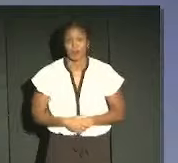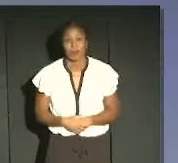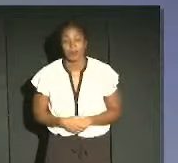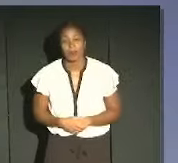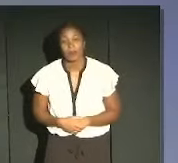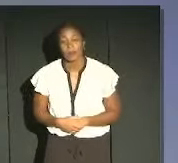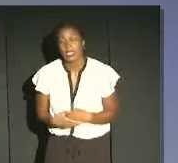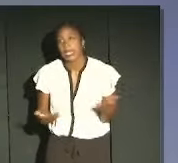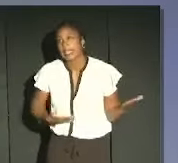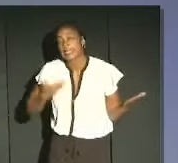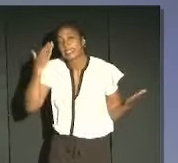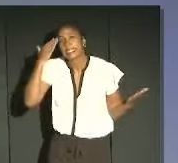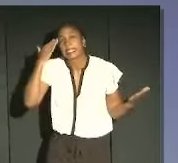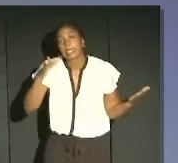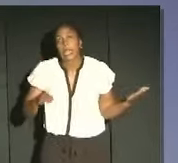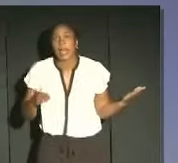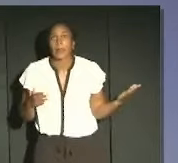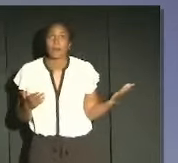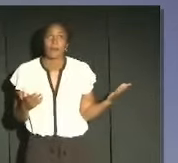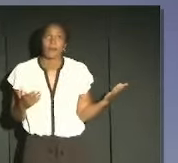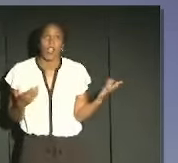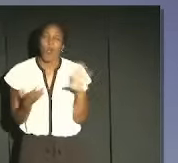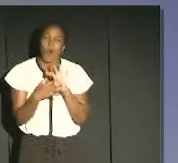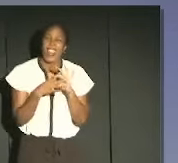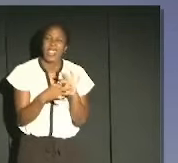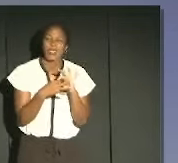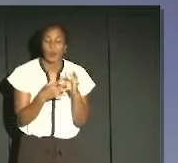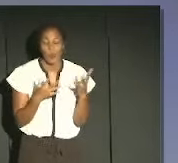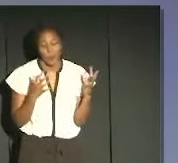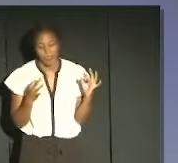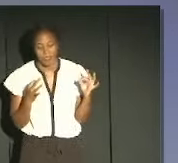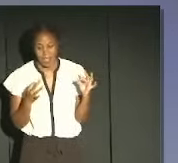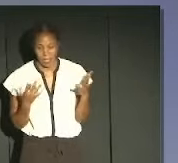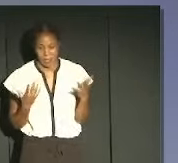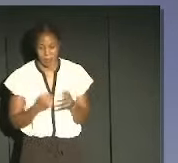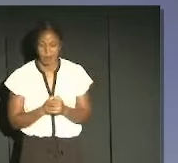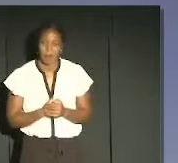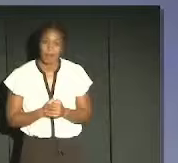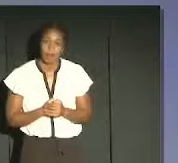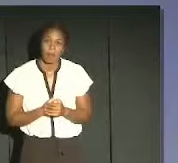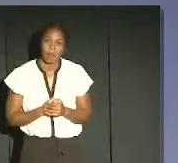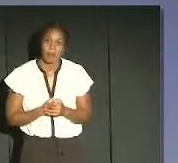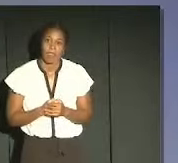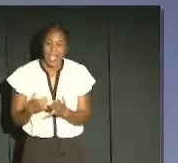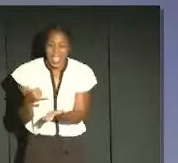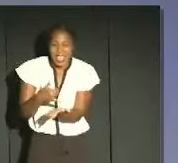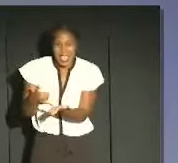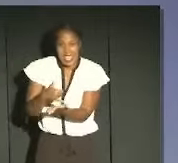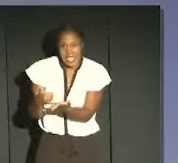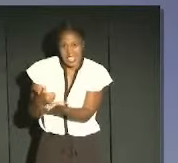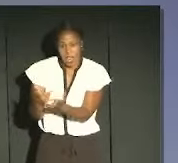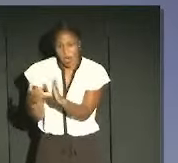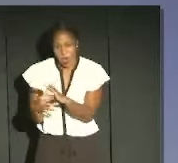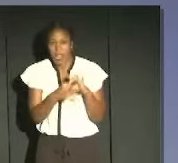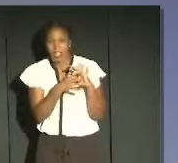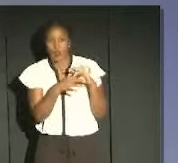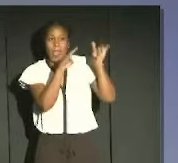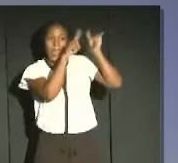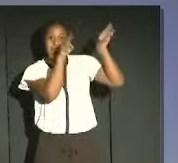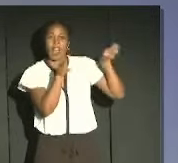sais bien la relation des habitantes et habitants d'î à